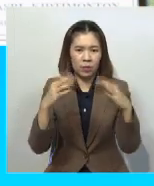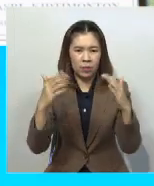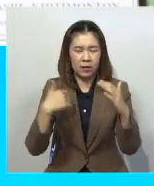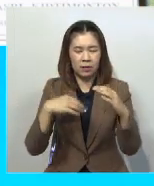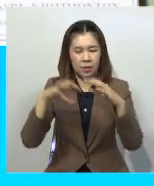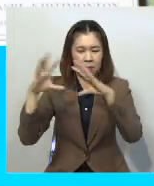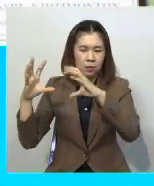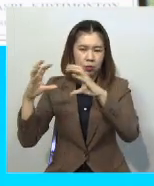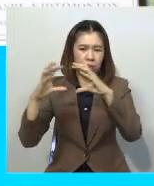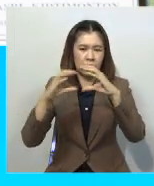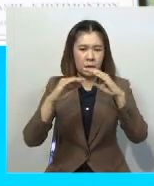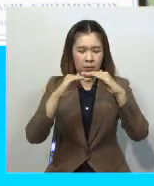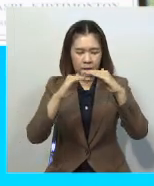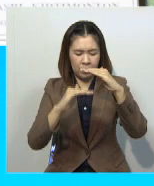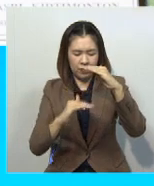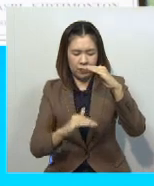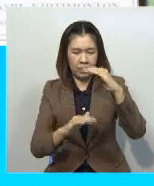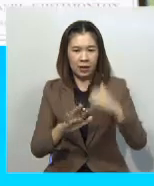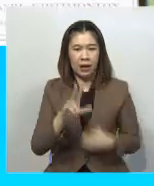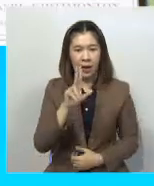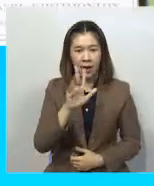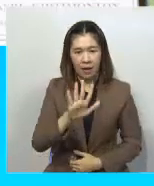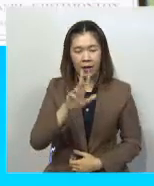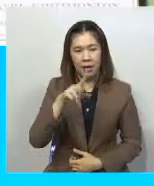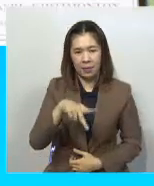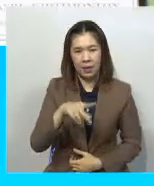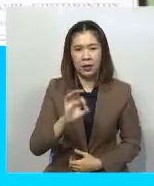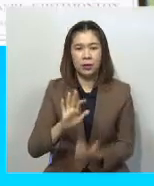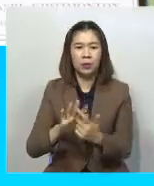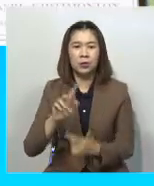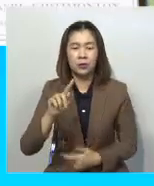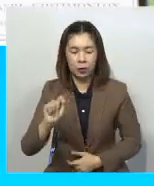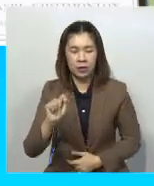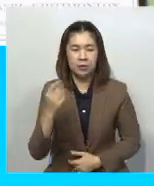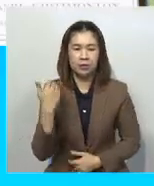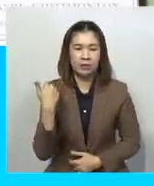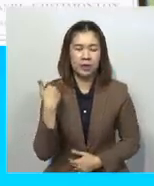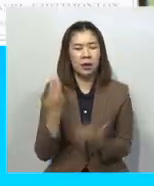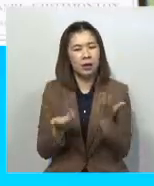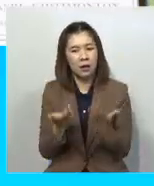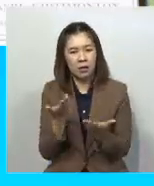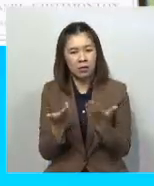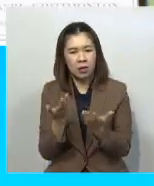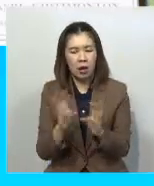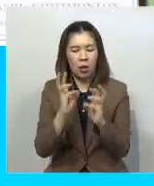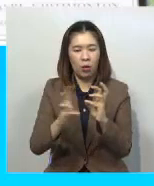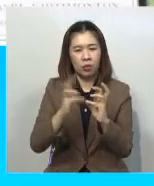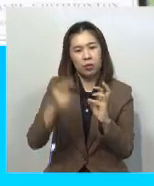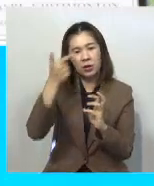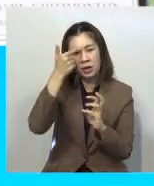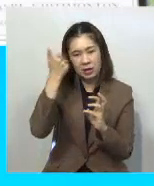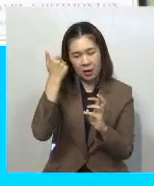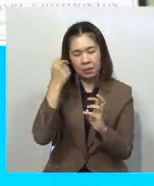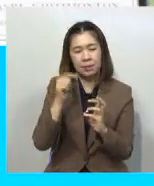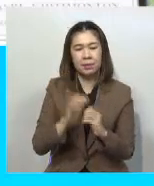ำนิดนึงสักประมาณ5,000 ฟุตหรืออะไรประมาณแบบนี้แล้วในระดับนั้นเนี่ยมันก็มีฝุ่นละอองในอากาศอ